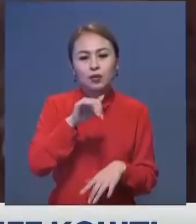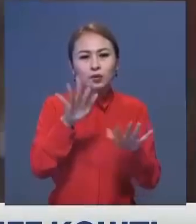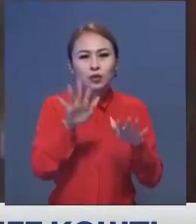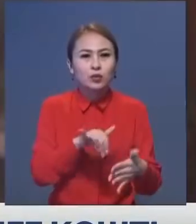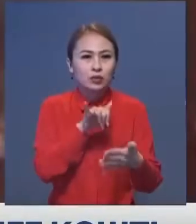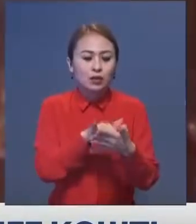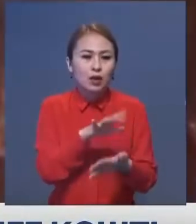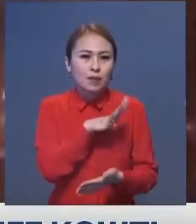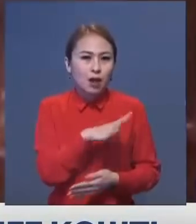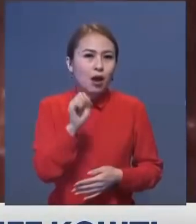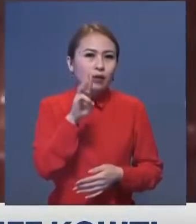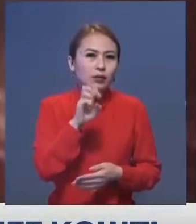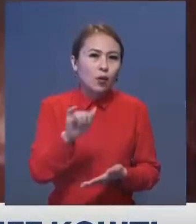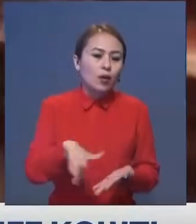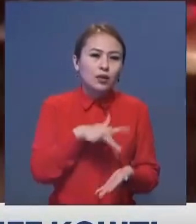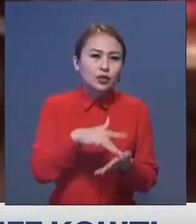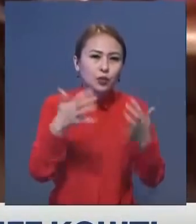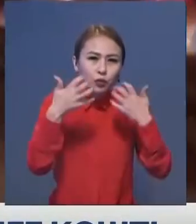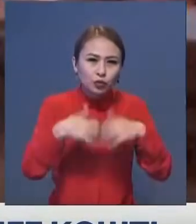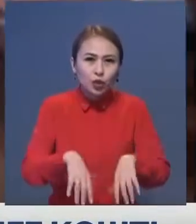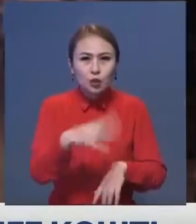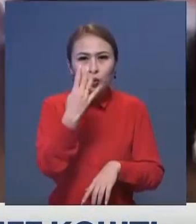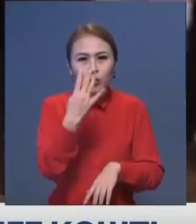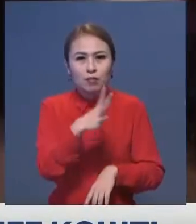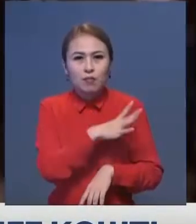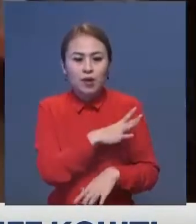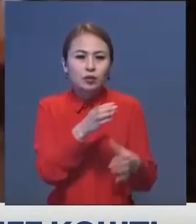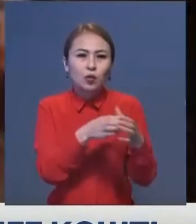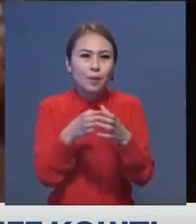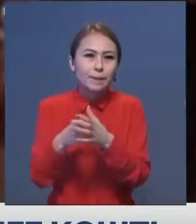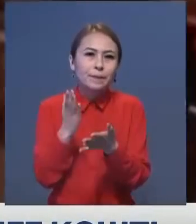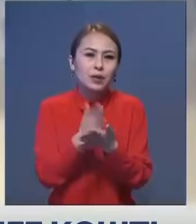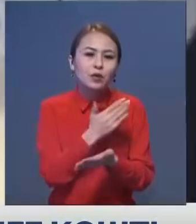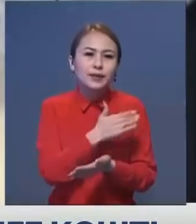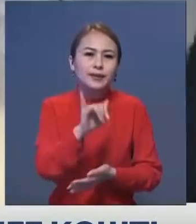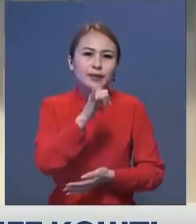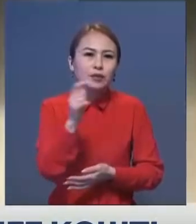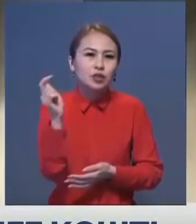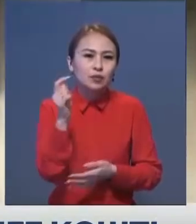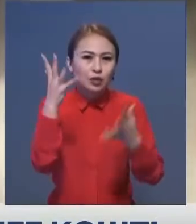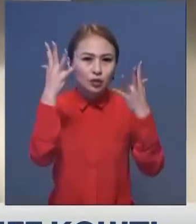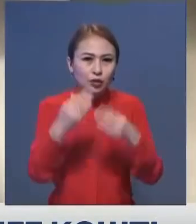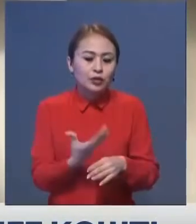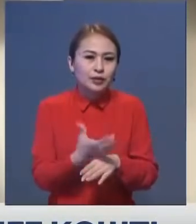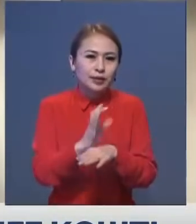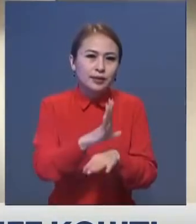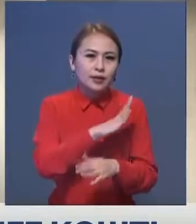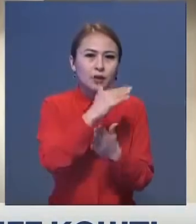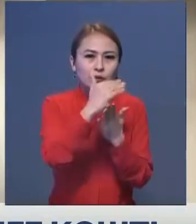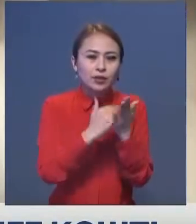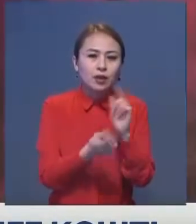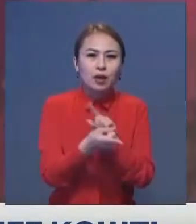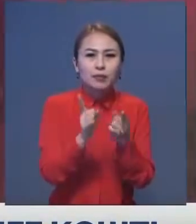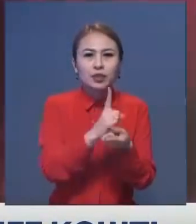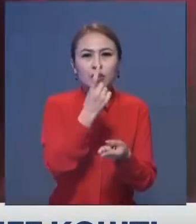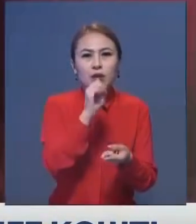палатасының өкілдері қосылды. Ақтау қаласы бойынша әзірге 4 мониторингтік топ бар. Олардың қызметі сенбі жексенбі күндері күшейтілген кестеге